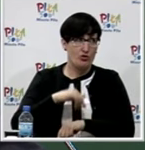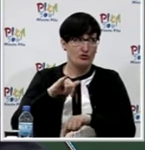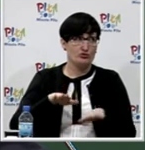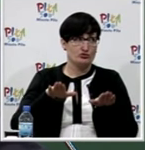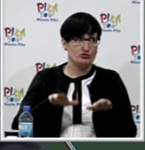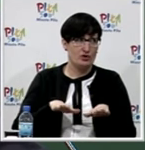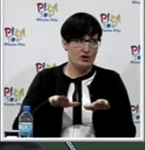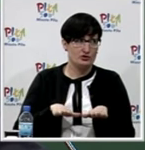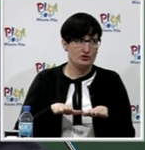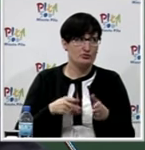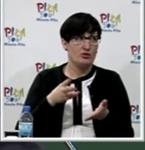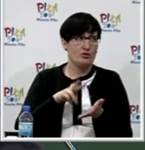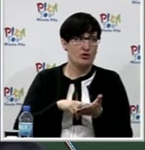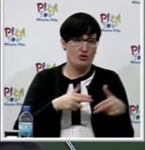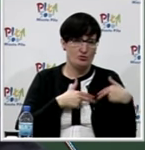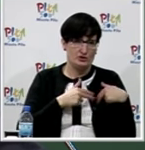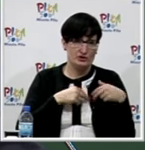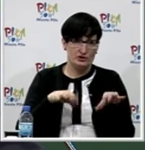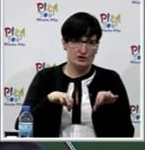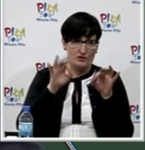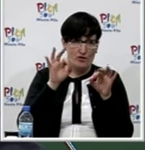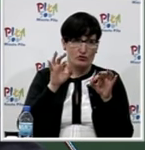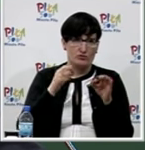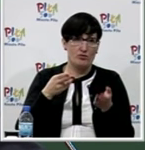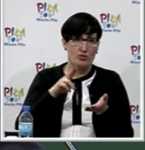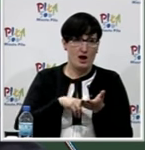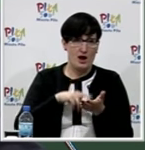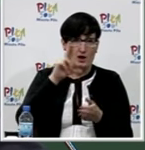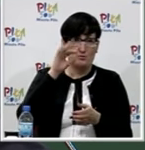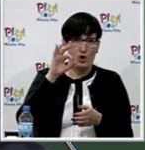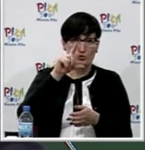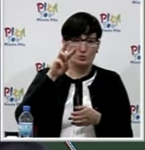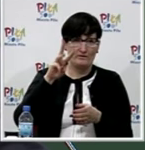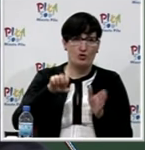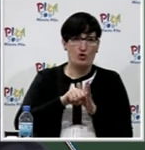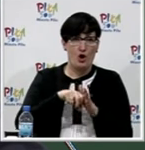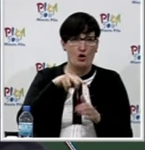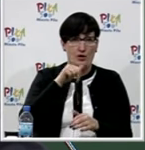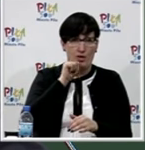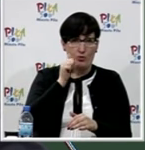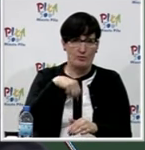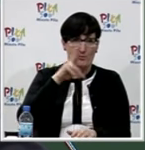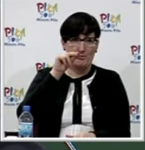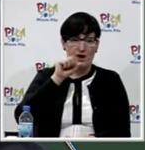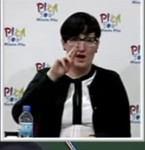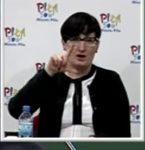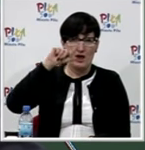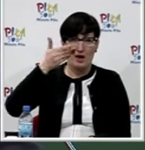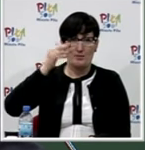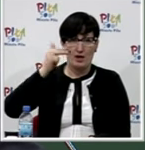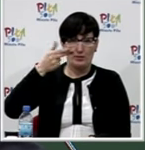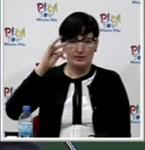wyborczych dla przeprowadzenia wyborów posłów do Parlamentu Europejskiego zarządzonych na dzień 25 maja 2014 roku. Druk